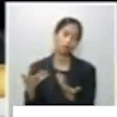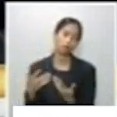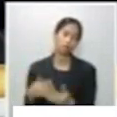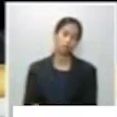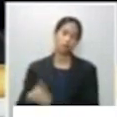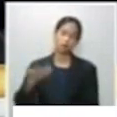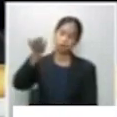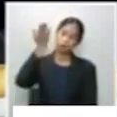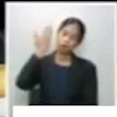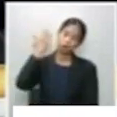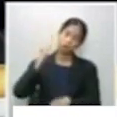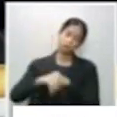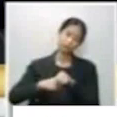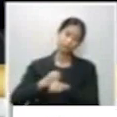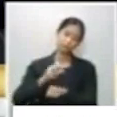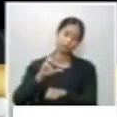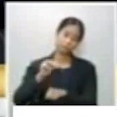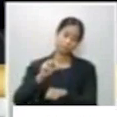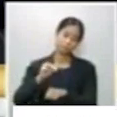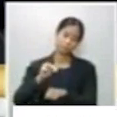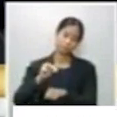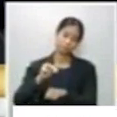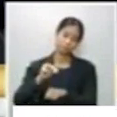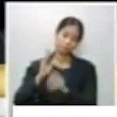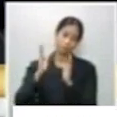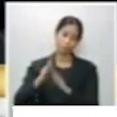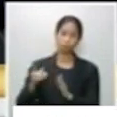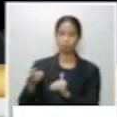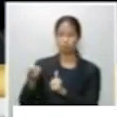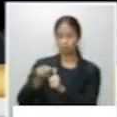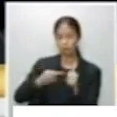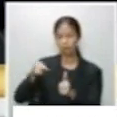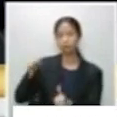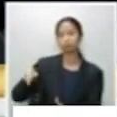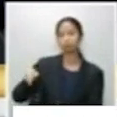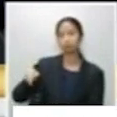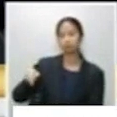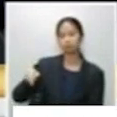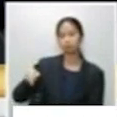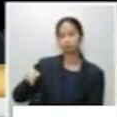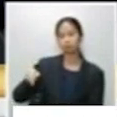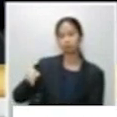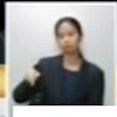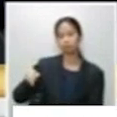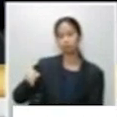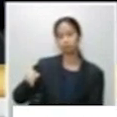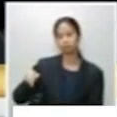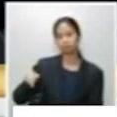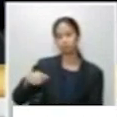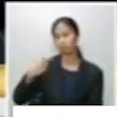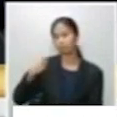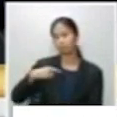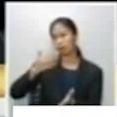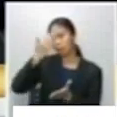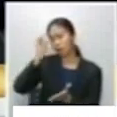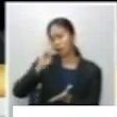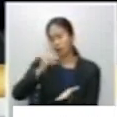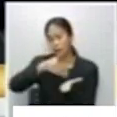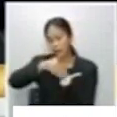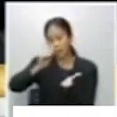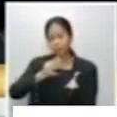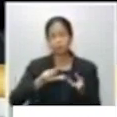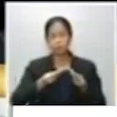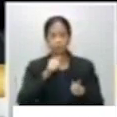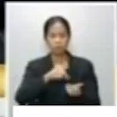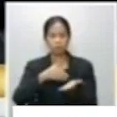30ปีชาวบ้านฆ่าผู้ช่วยทยานตายเลยนะในการไล่ออกจากที่ดินเนี่ยผมจะบอกว่